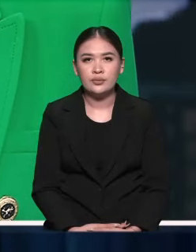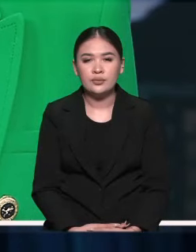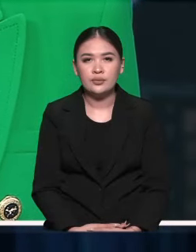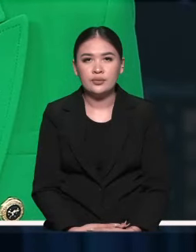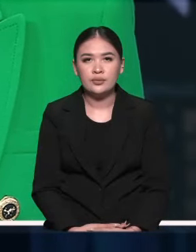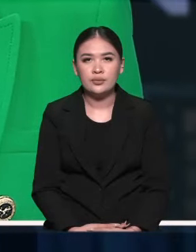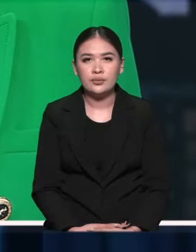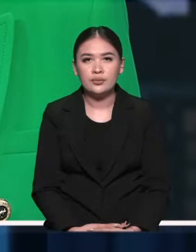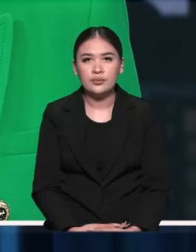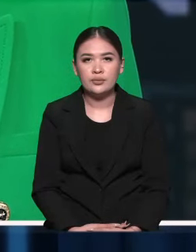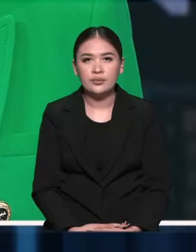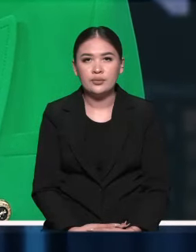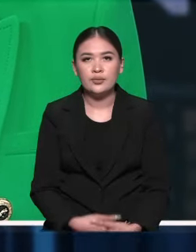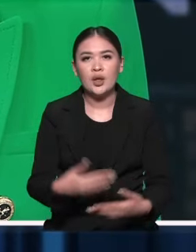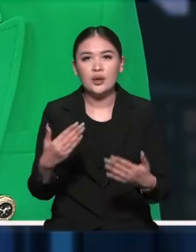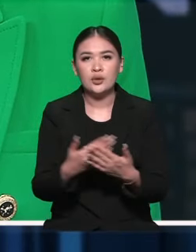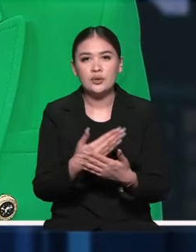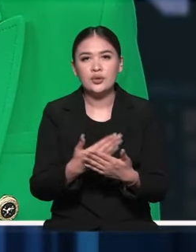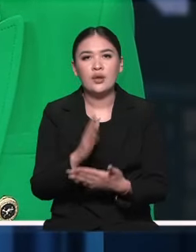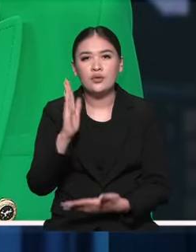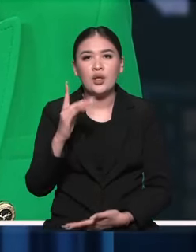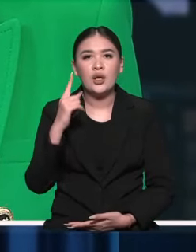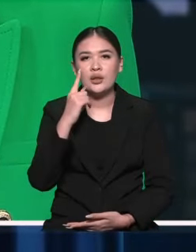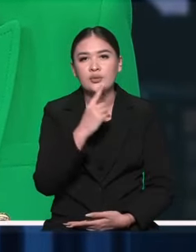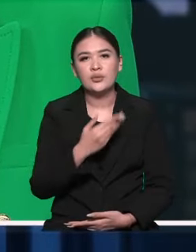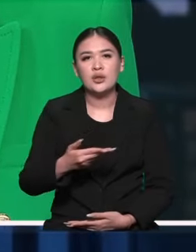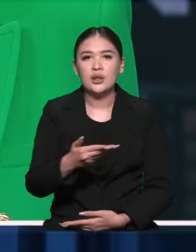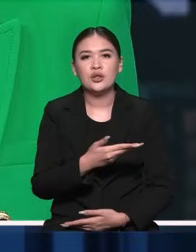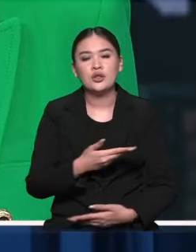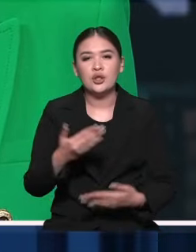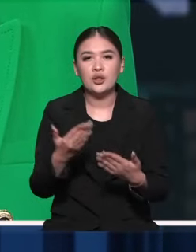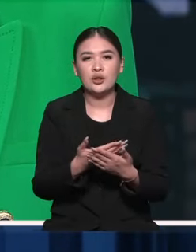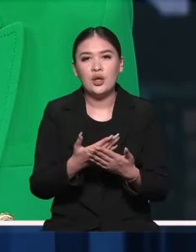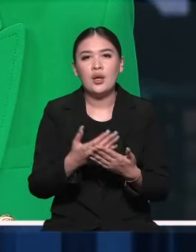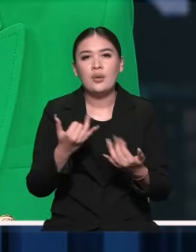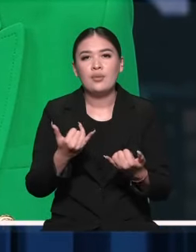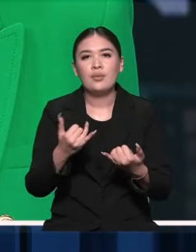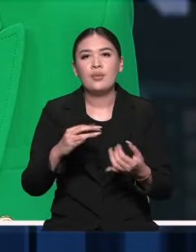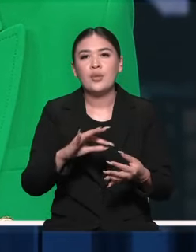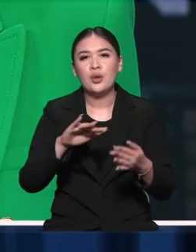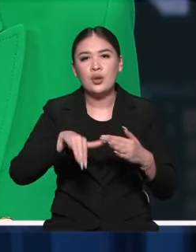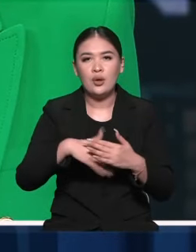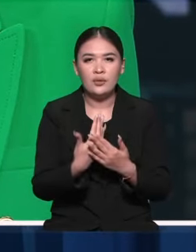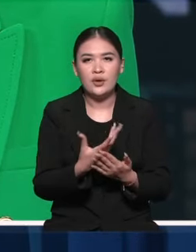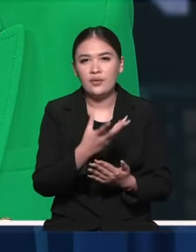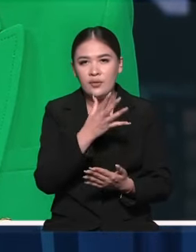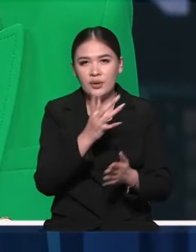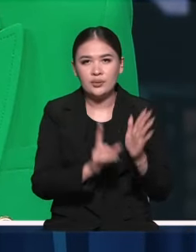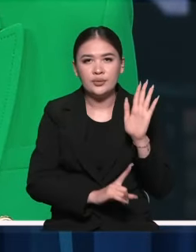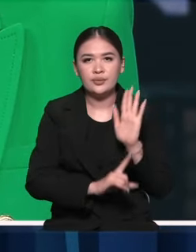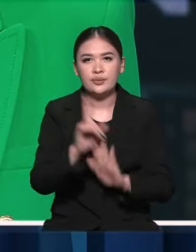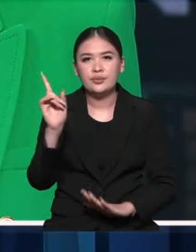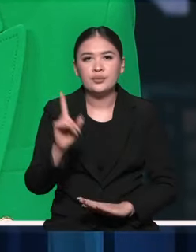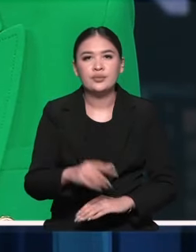Кешарак Ануар, Кубрахмет, новости вторника, глазами наших корреспондентов в информационно-аналитической программе «Новое время». В студии